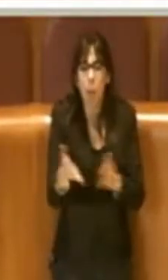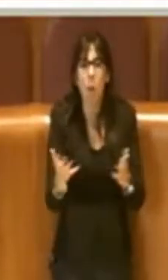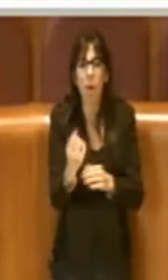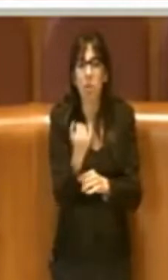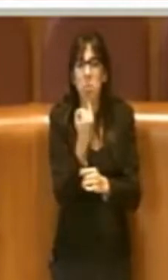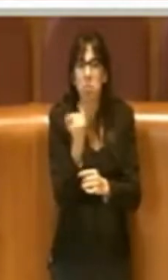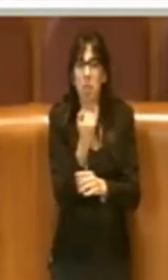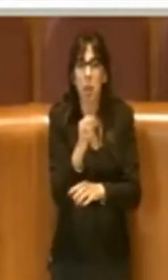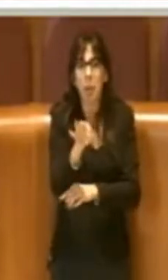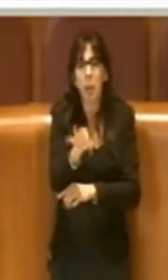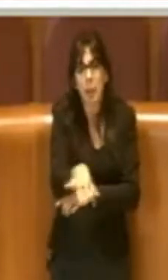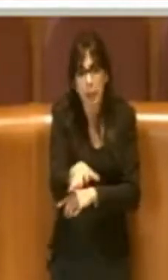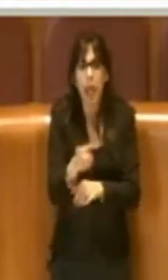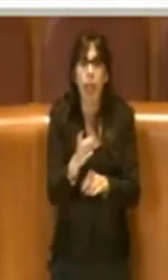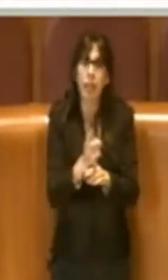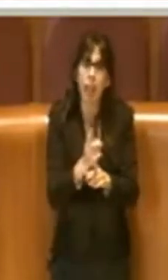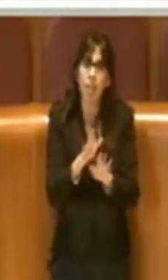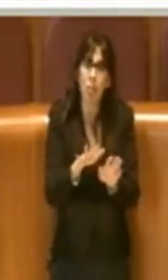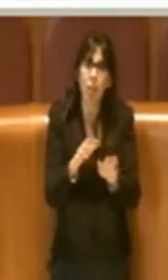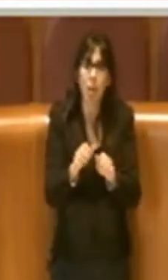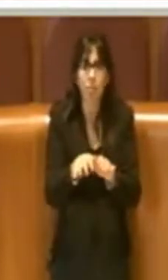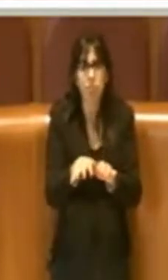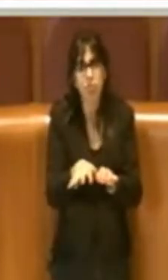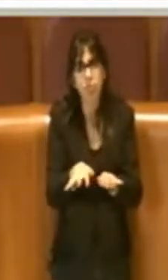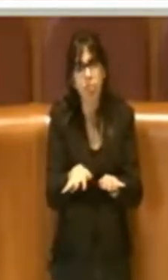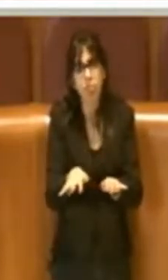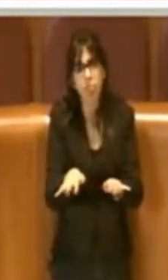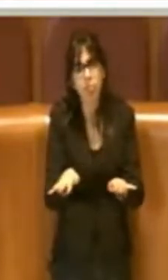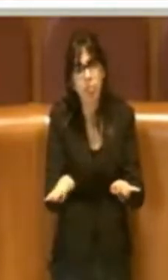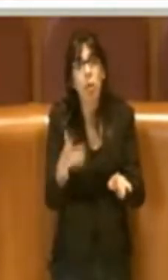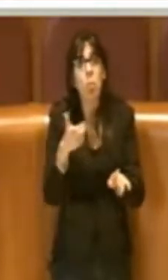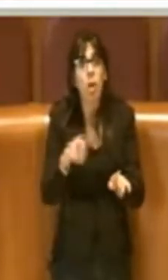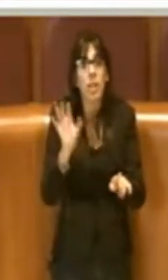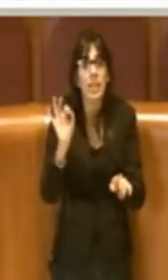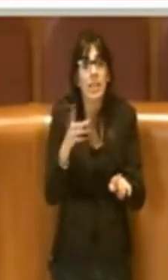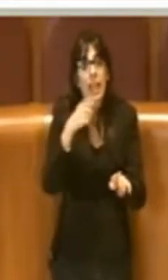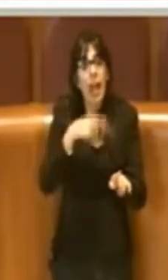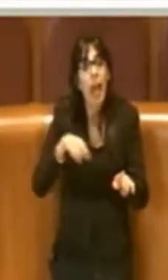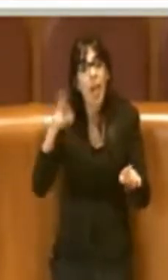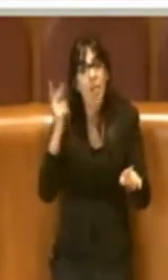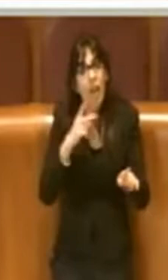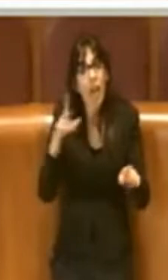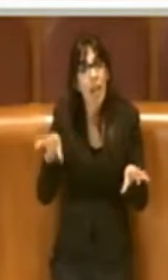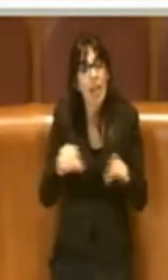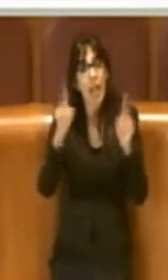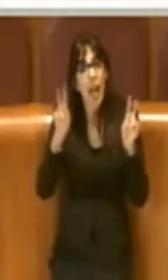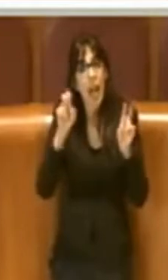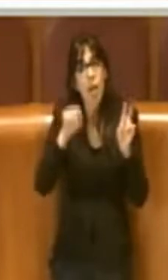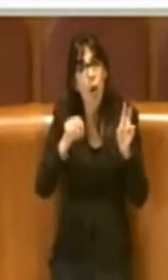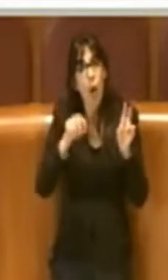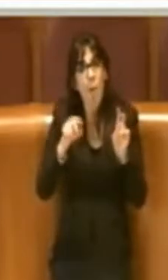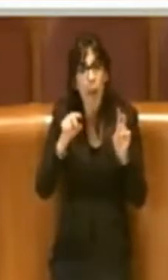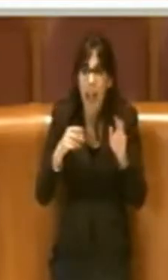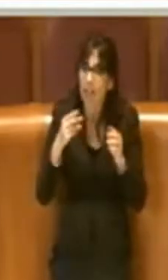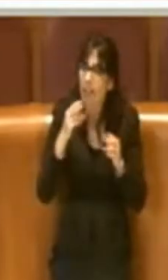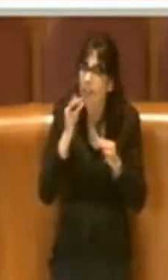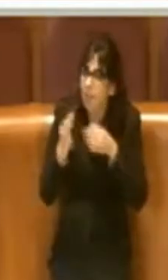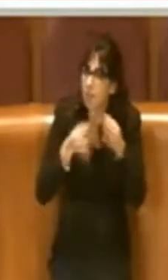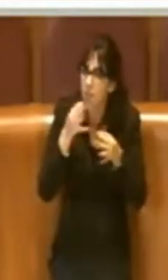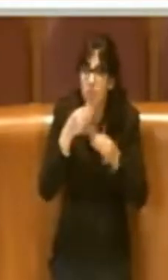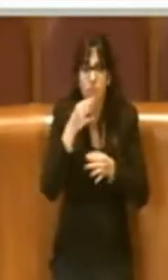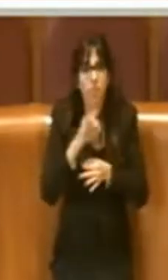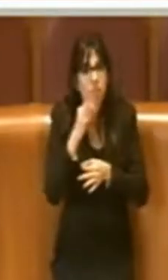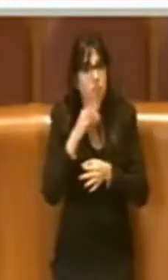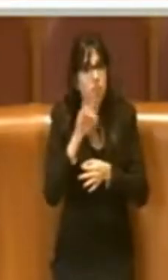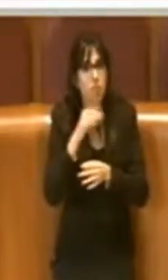che deve mettere radici, perché se mai iniziamo a parlare di questi argomenti, che magari talvolta possono